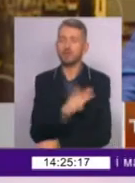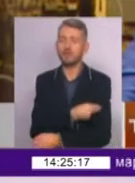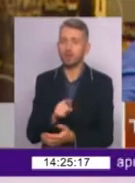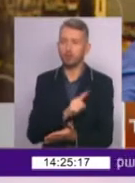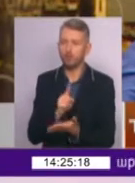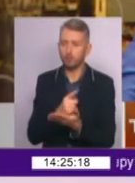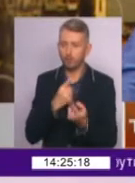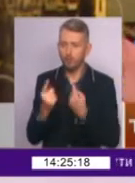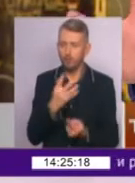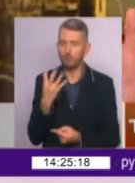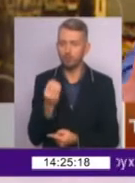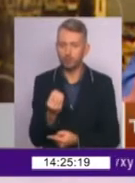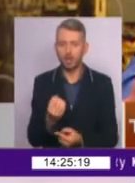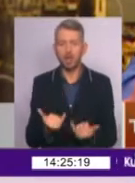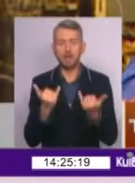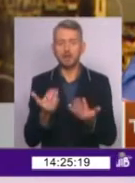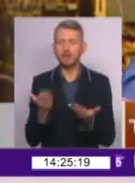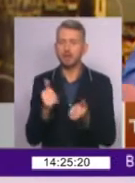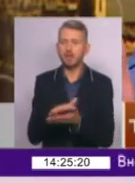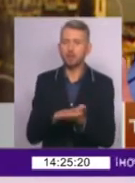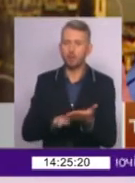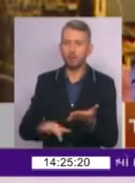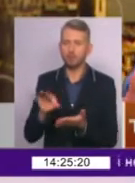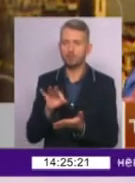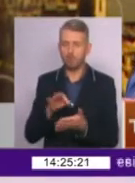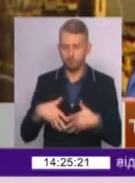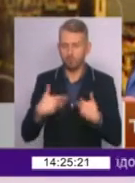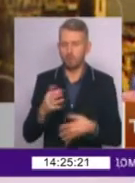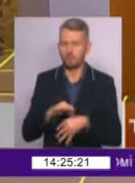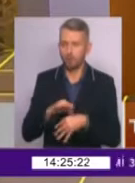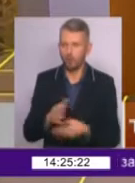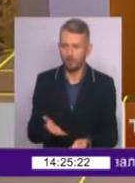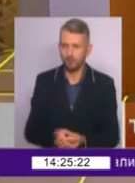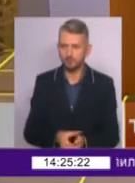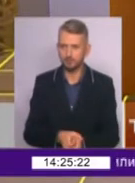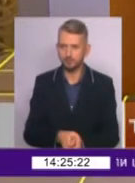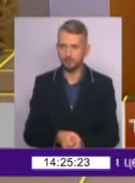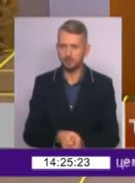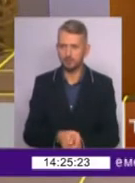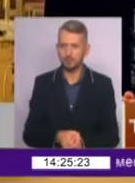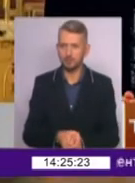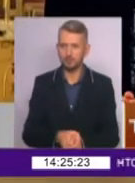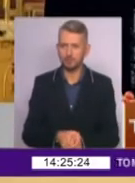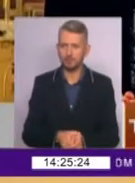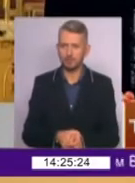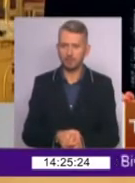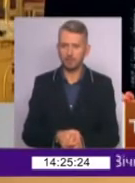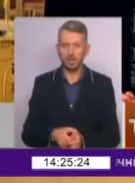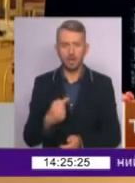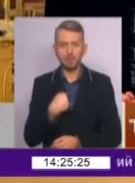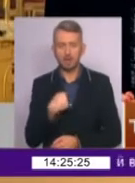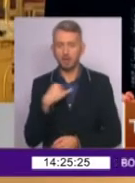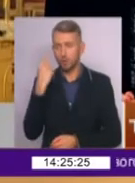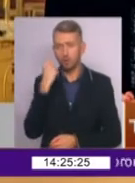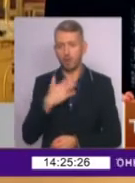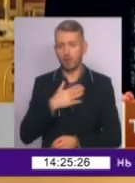обов'язково поговоримо ще. А зараз давайте продовжимо все ж про клінічну картину. Мені, думаю, нашим